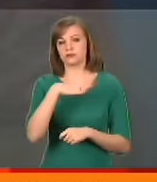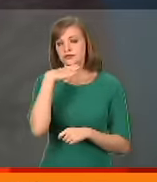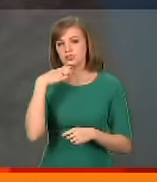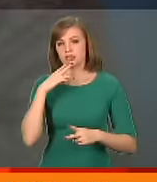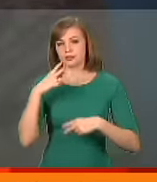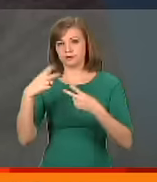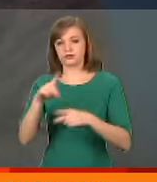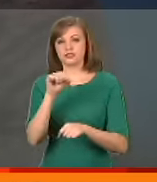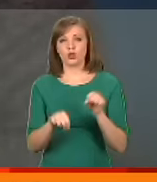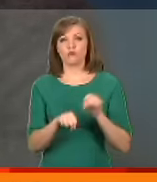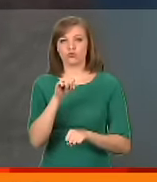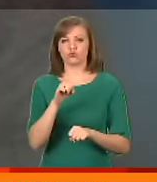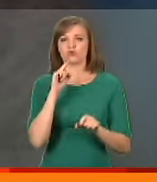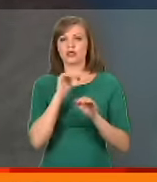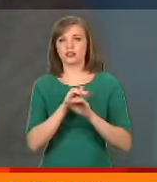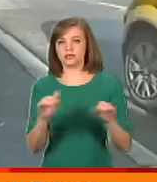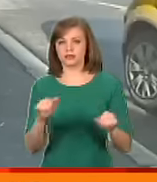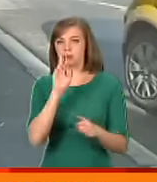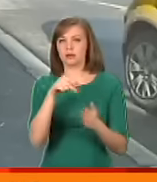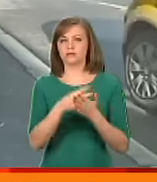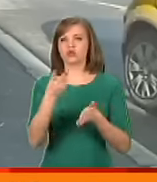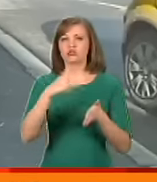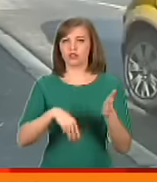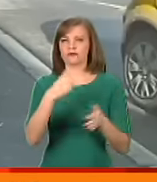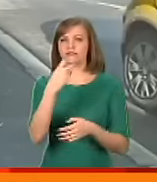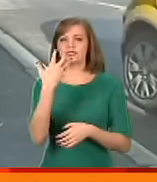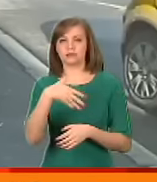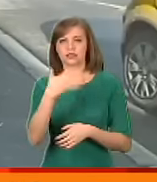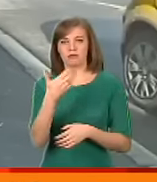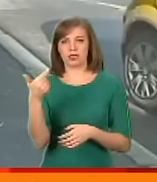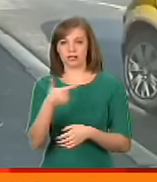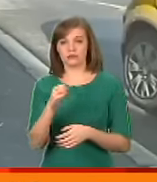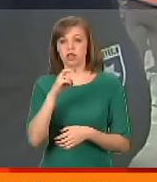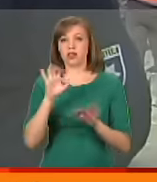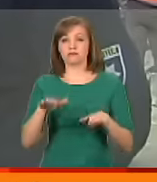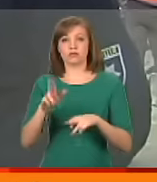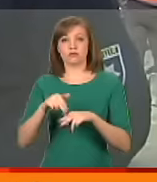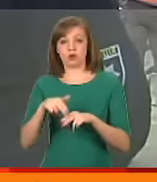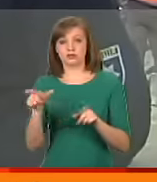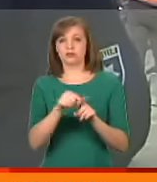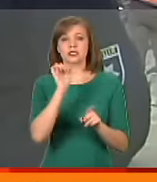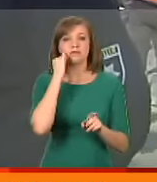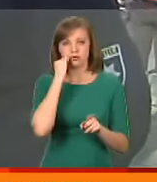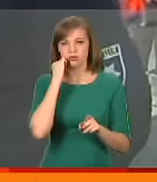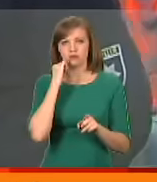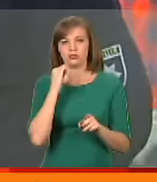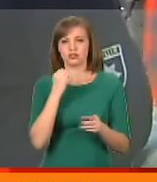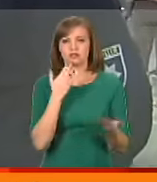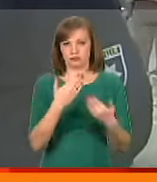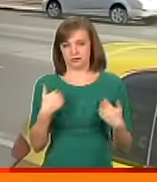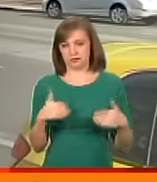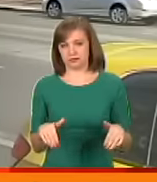десятки скарг. За порушення громадського спокою передбачено штраф 255 гривень. Однак у поліції із бабусею зв'язуватися